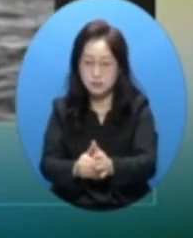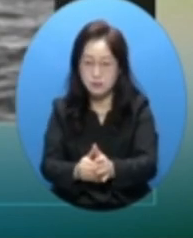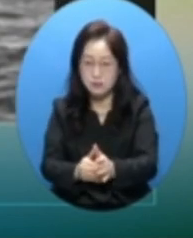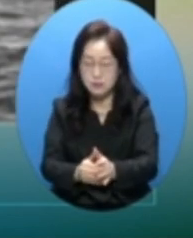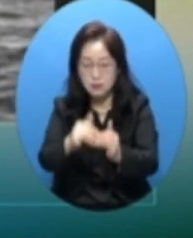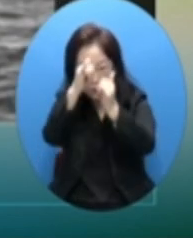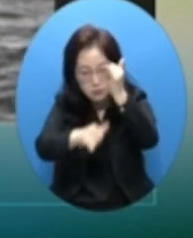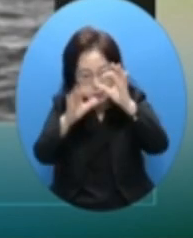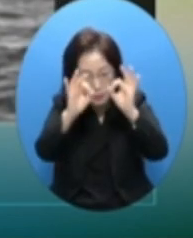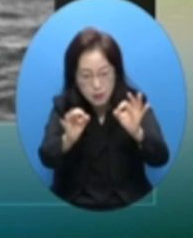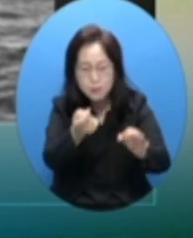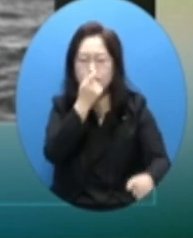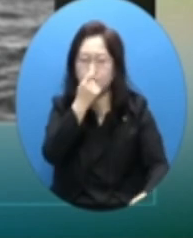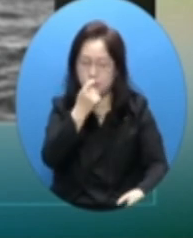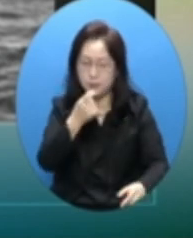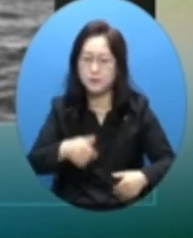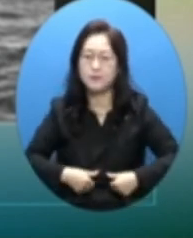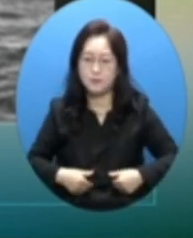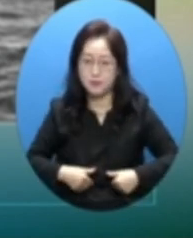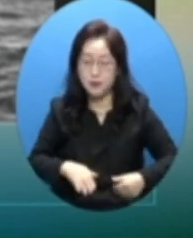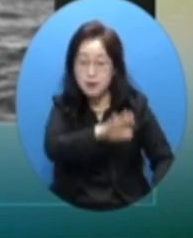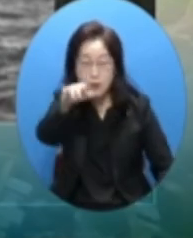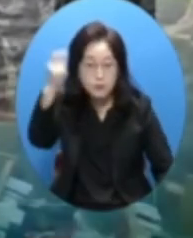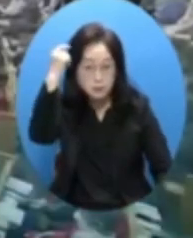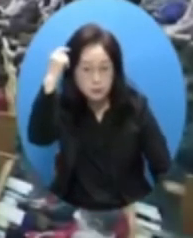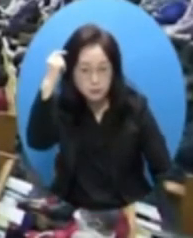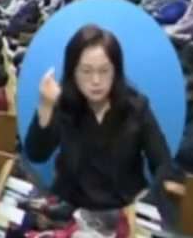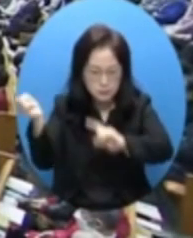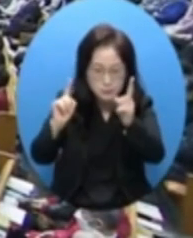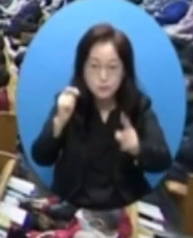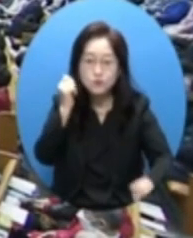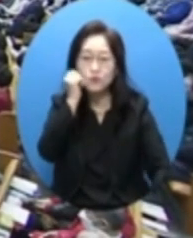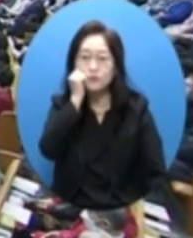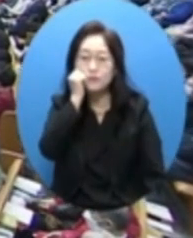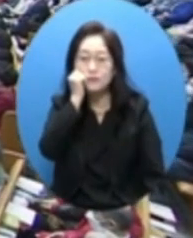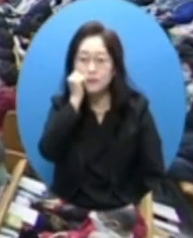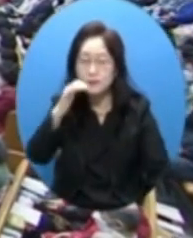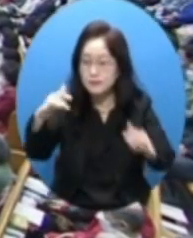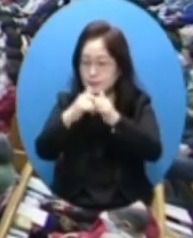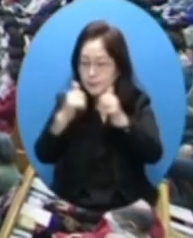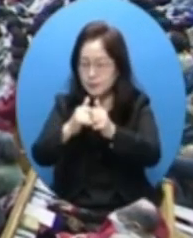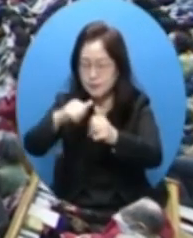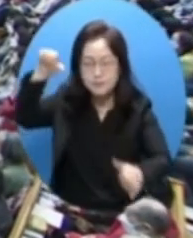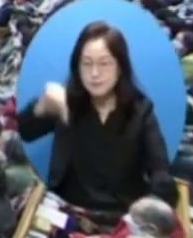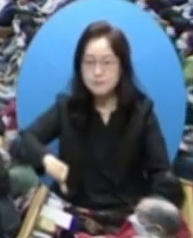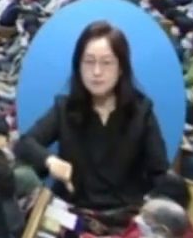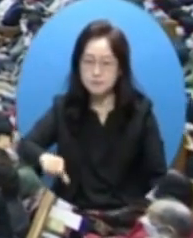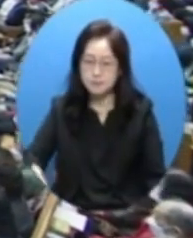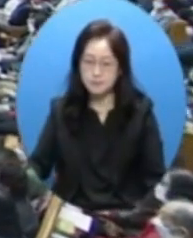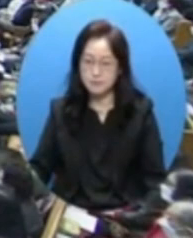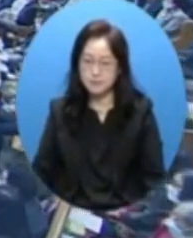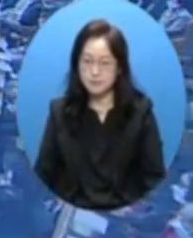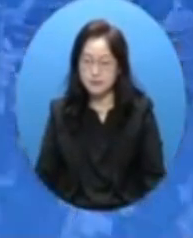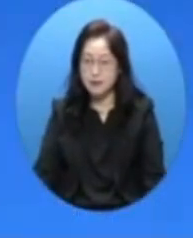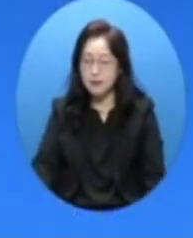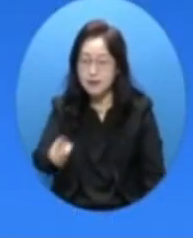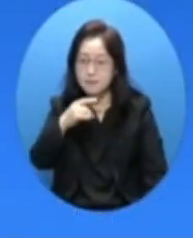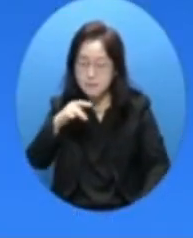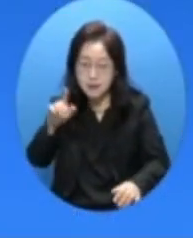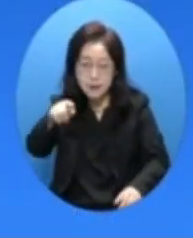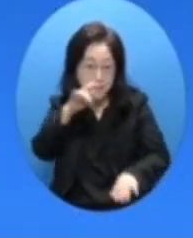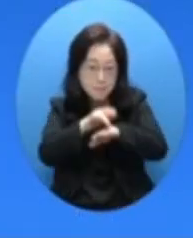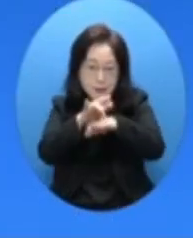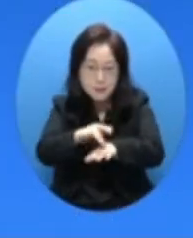여러분 정신의 무장이 무너지면 전쟁에서 팰 수밖에 없는 것입니다 마귀의 영적